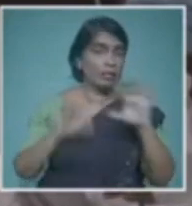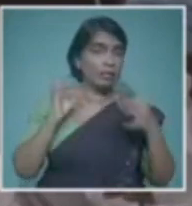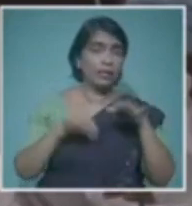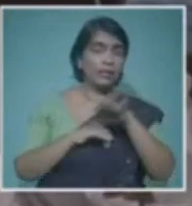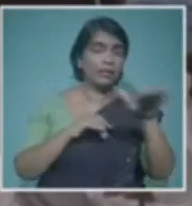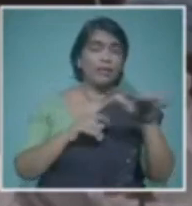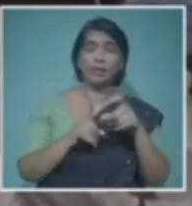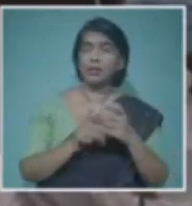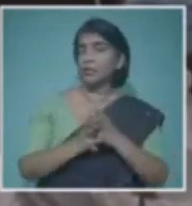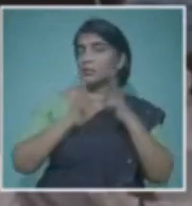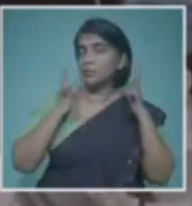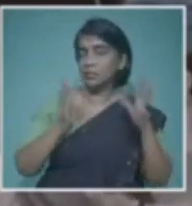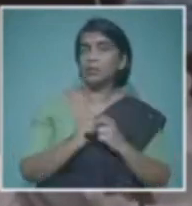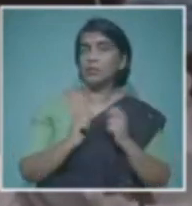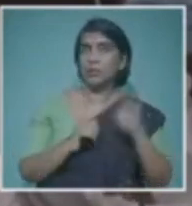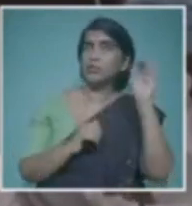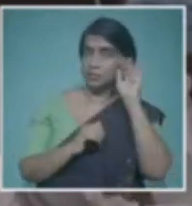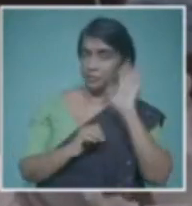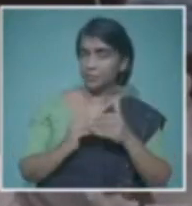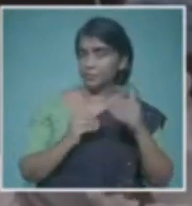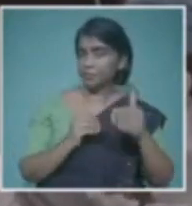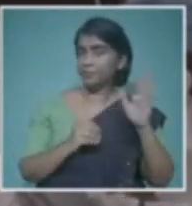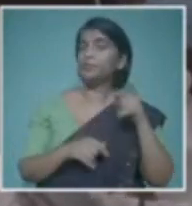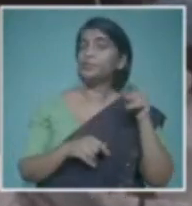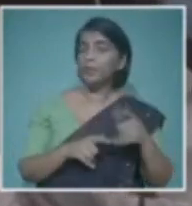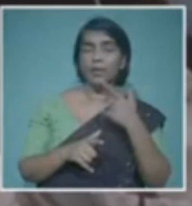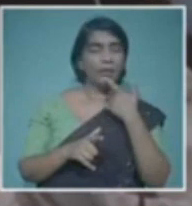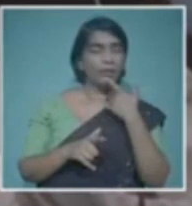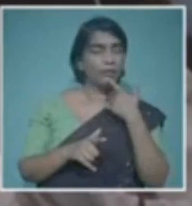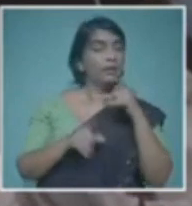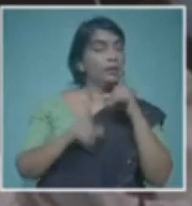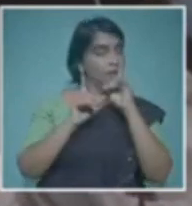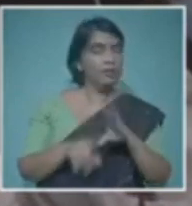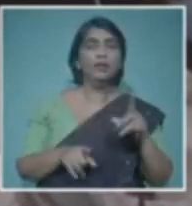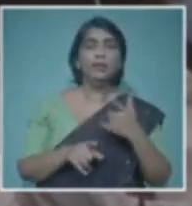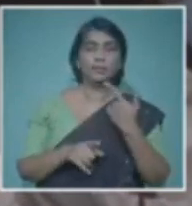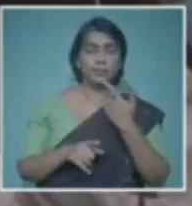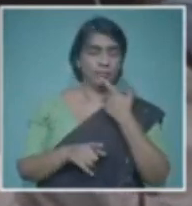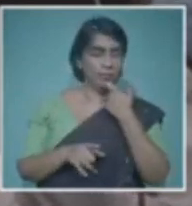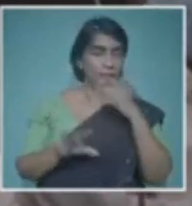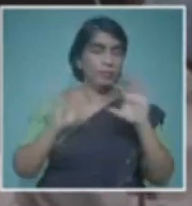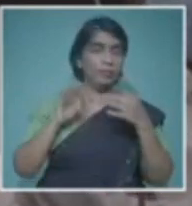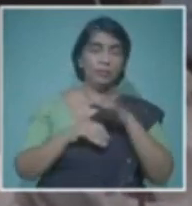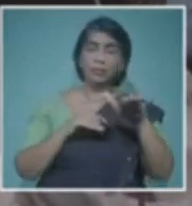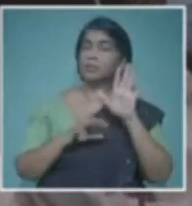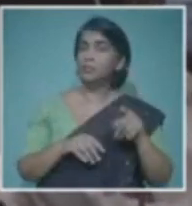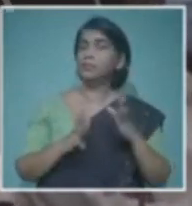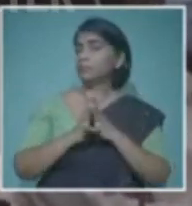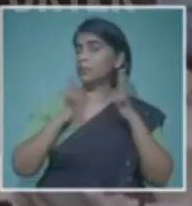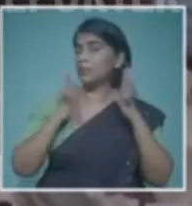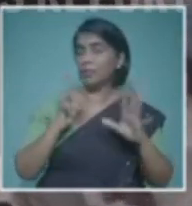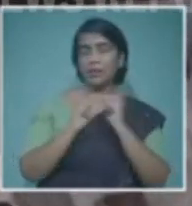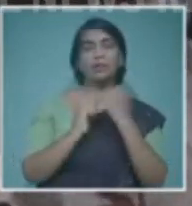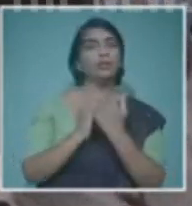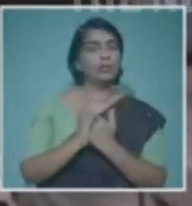දිස්ත්‍රික්කවල වැඩිපුර තියෙන බව වාර්තා වෙමින් යනවා. දැන් මේ එම නිසා තේවතු ආශ්‍රිතව විශේෂ